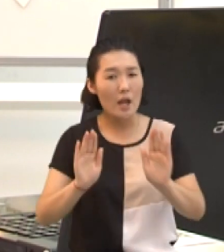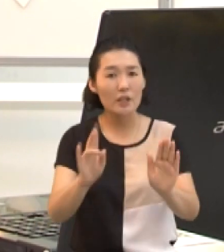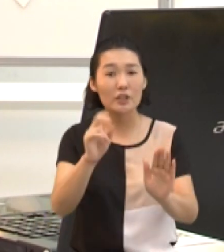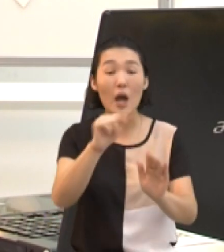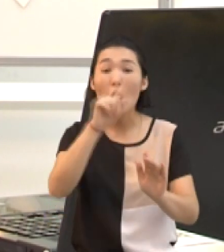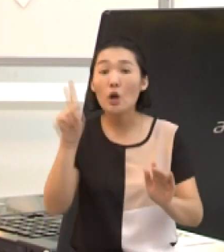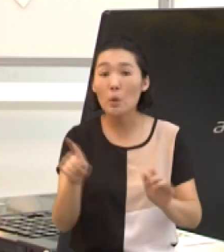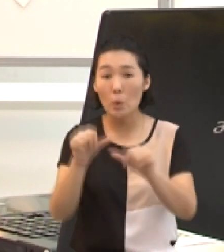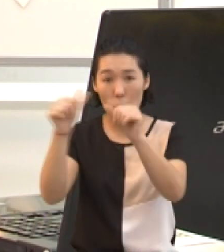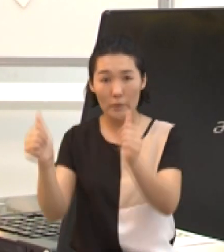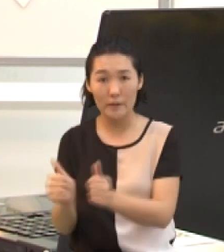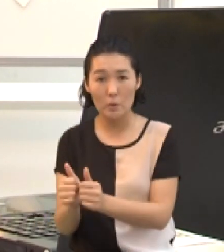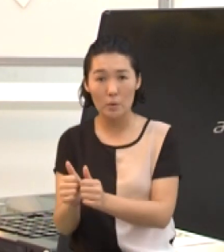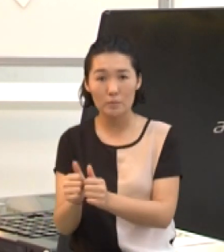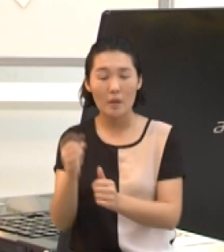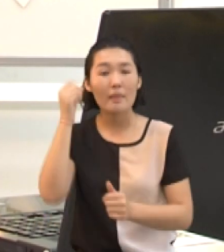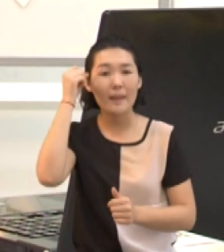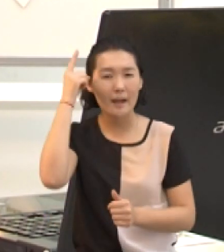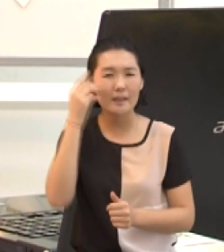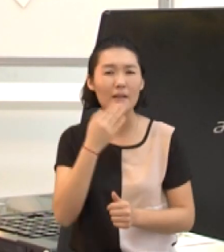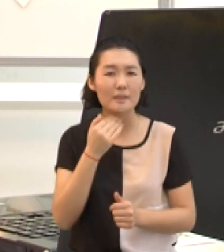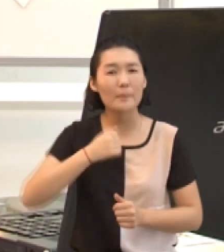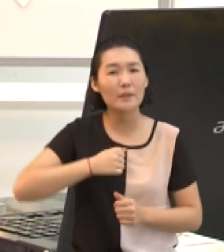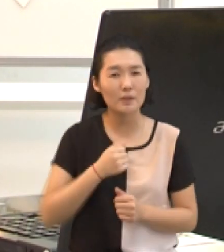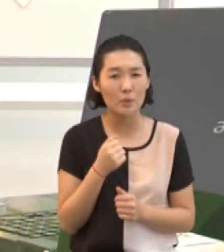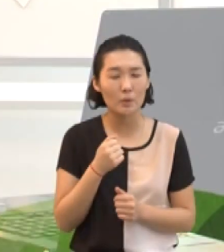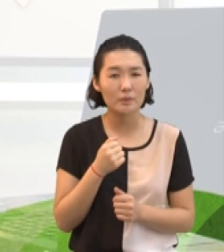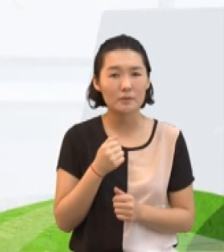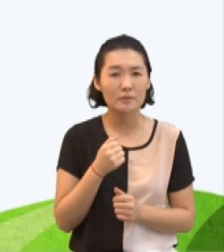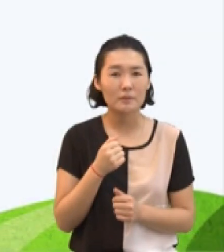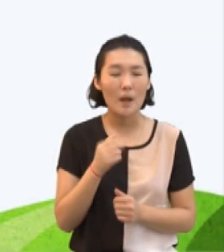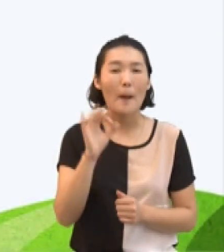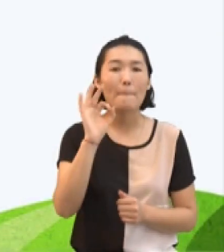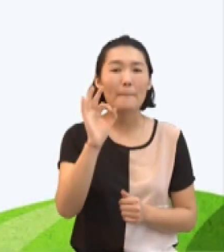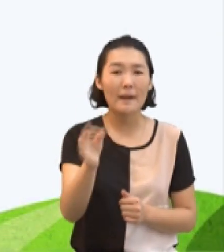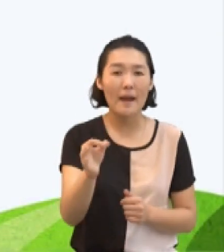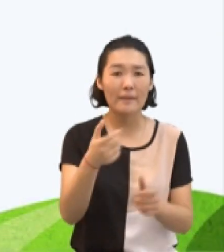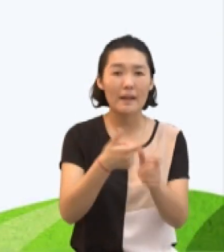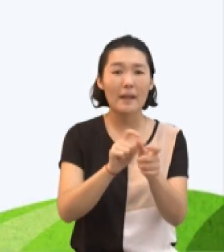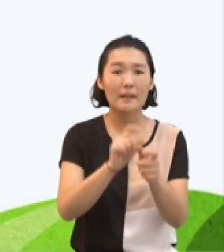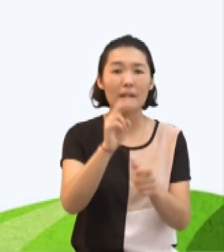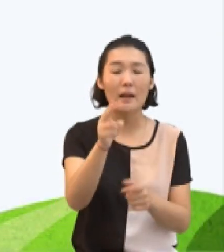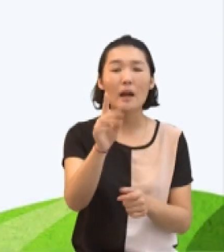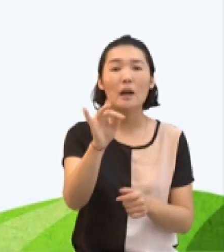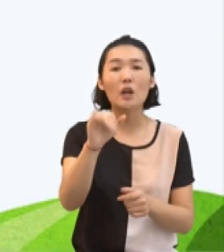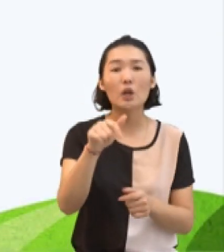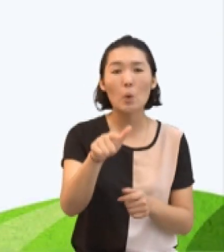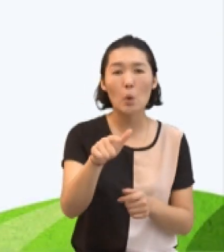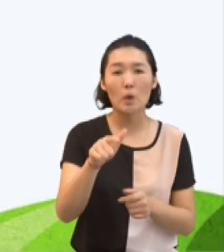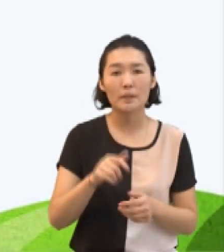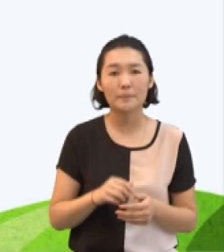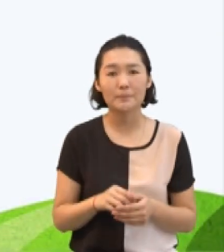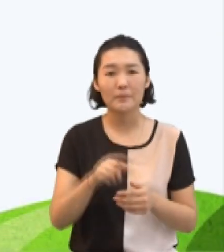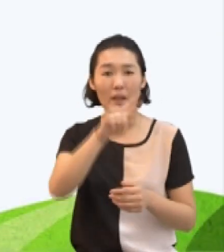фигуру. Догадался, милый друг? Ну, конечно, это круг.